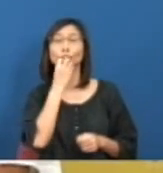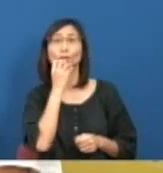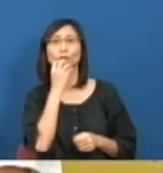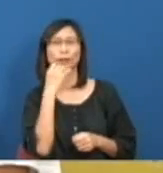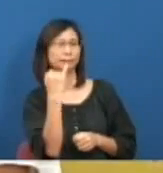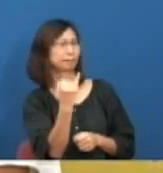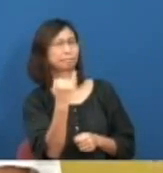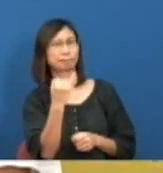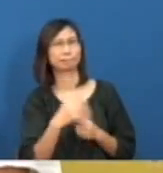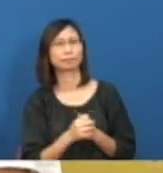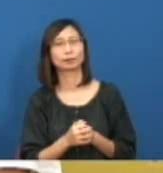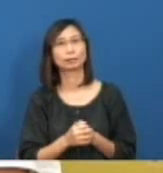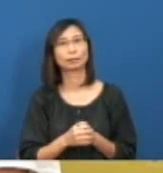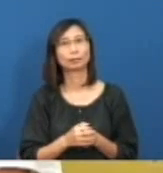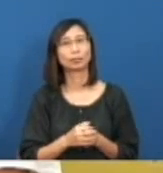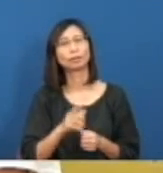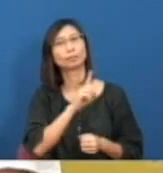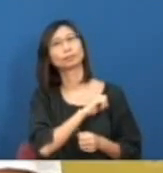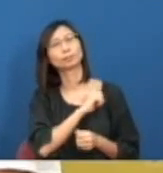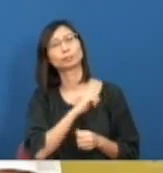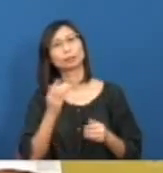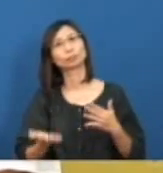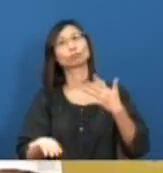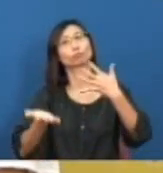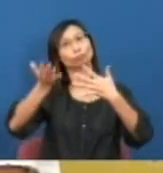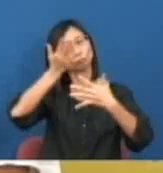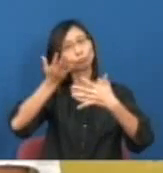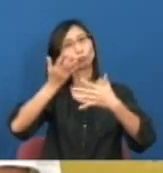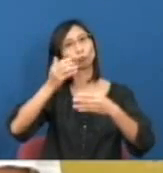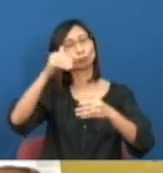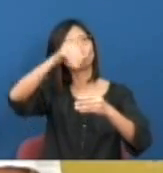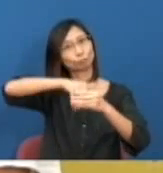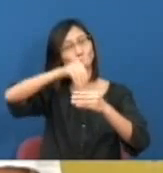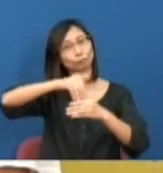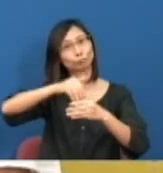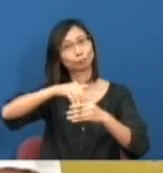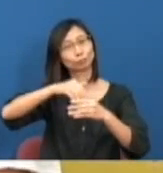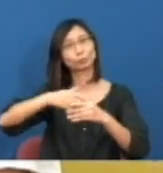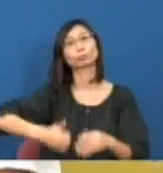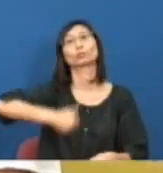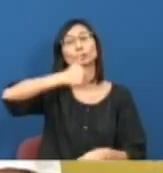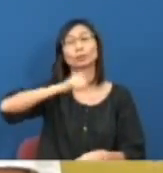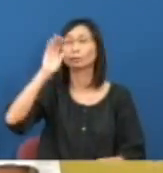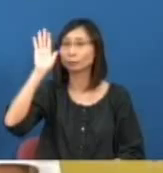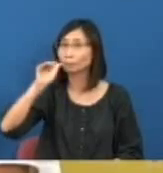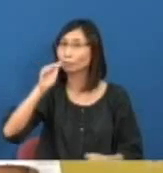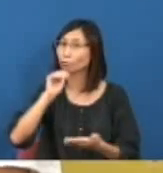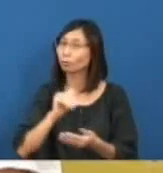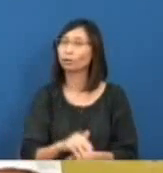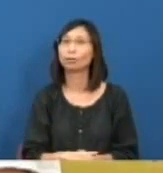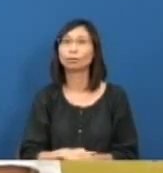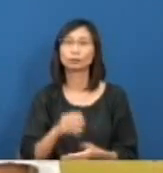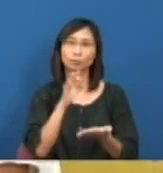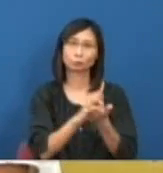麼說， 是吧？作為 他個人來說，高票當選當然他維持到，但是整個支部的發展非常之差，區議會又